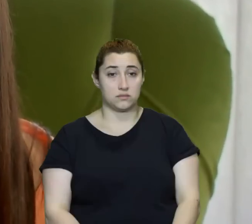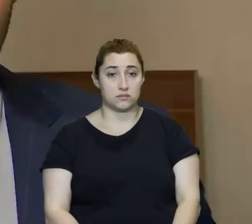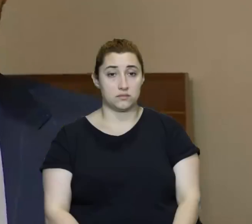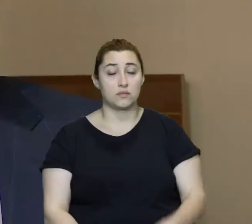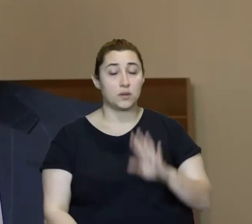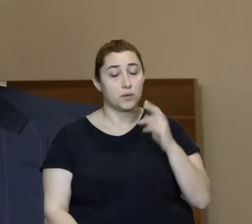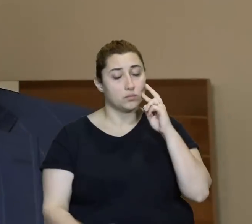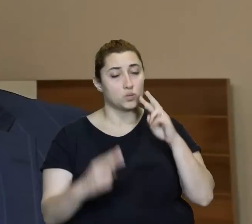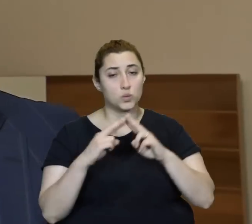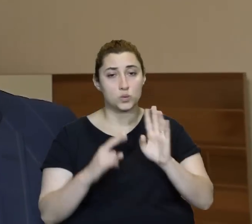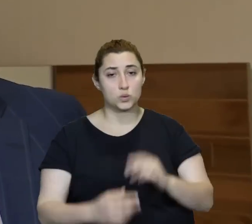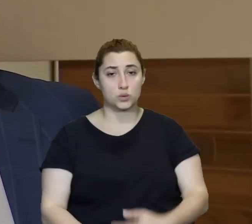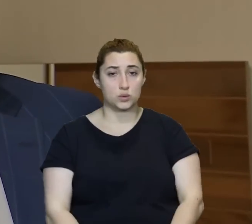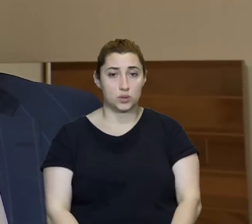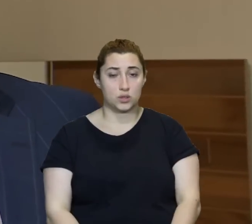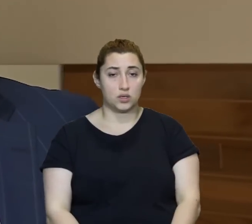Tamam. Görüşürüz o zaman.